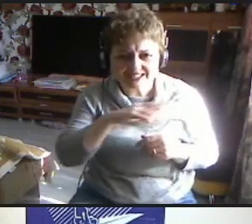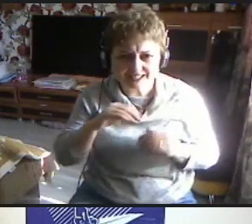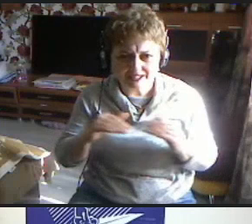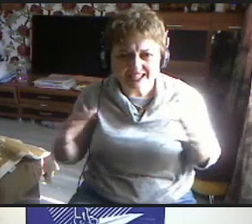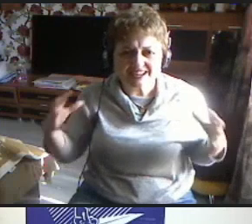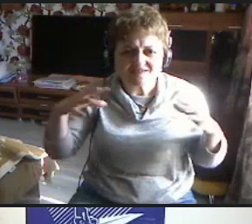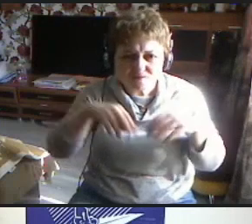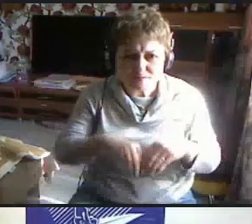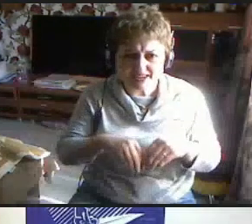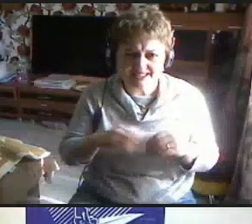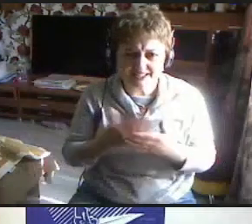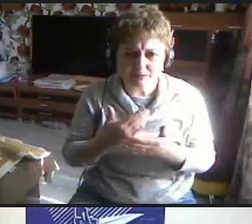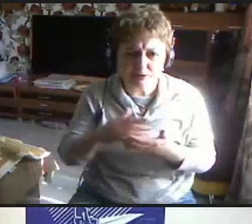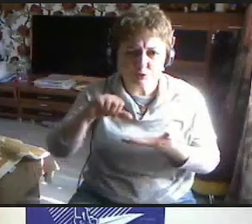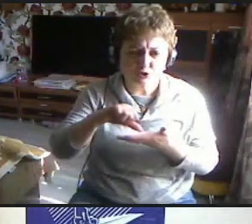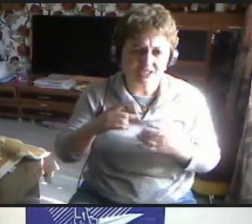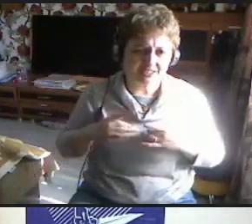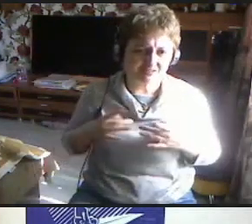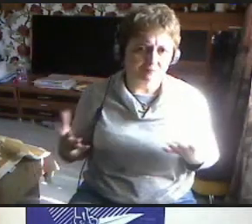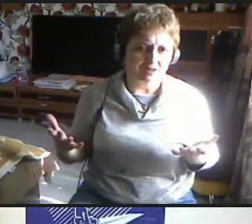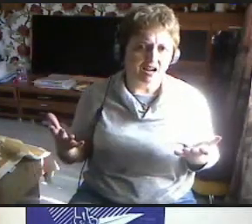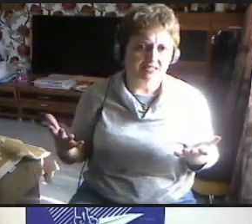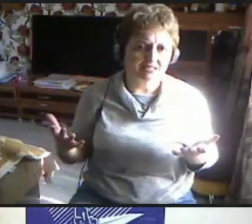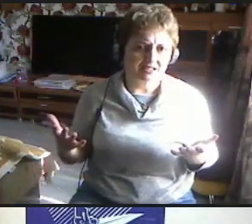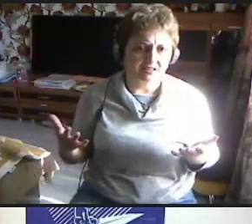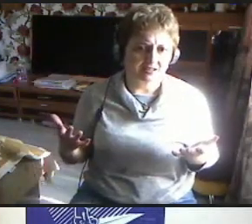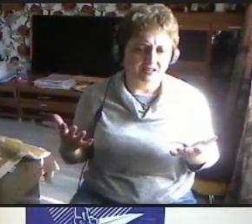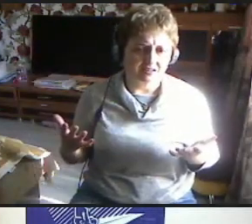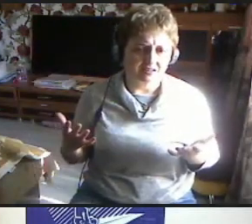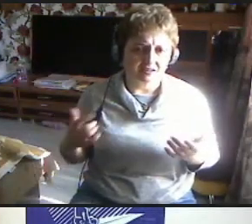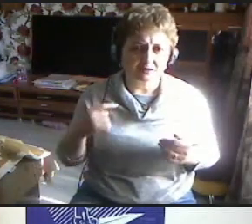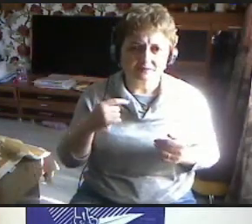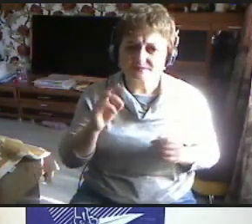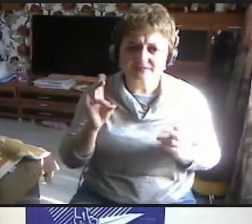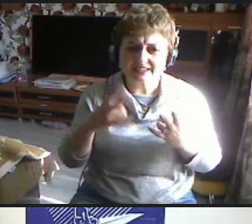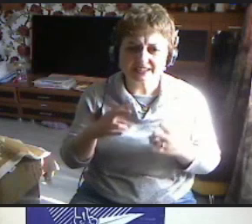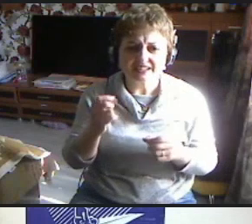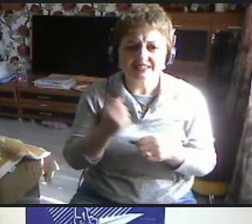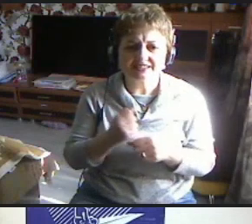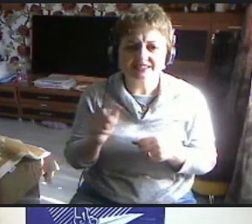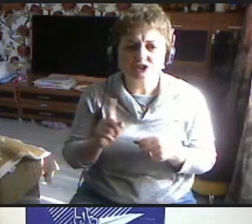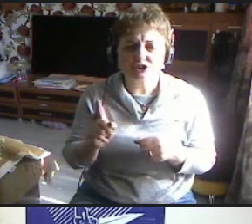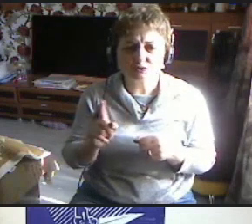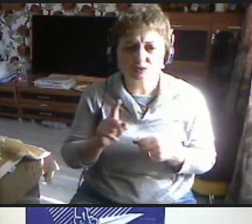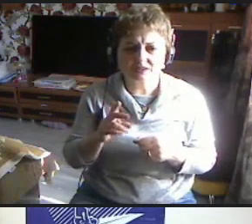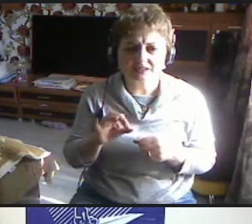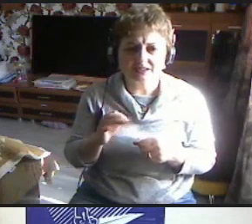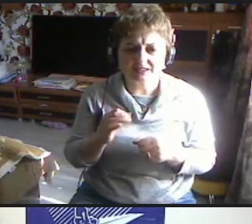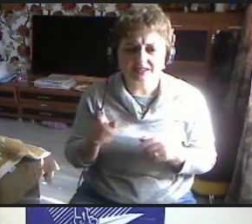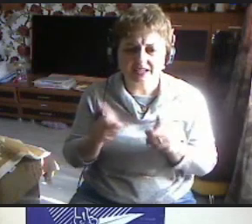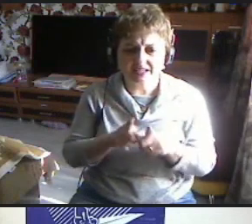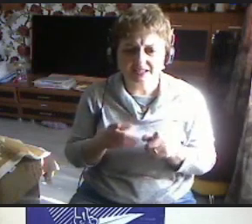например, участвовать в празднике. Не делайте что-либо такими вот,